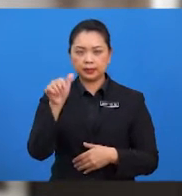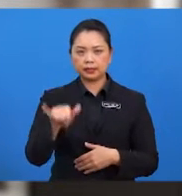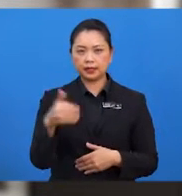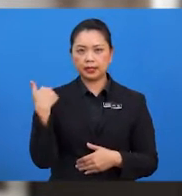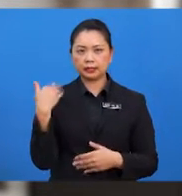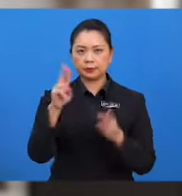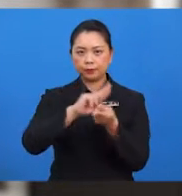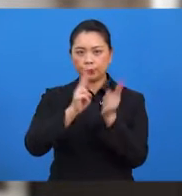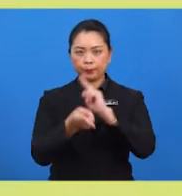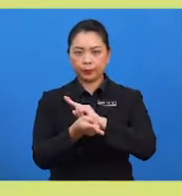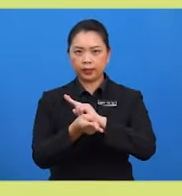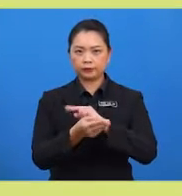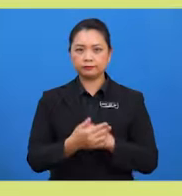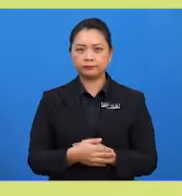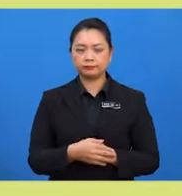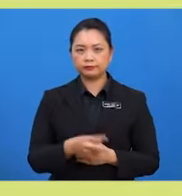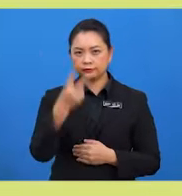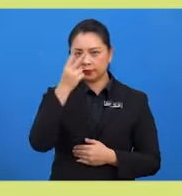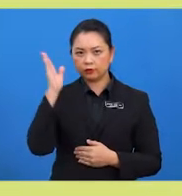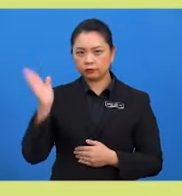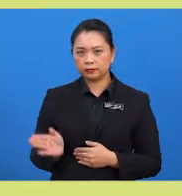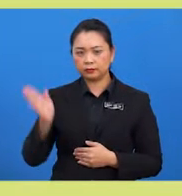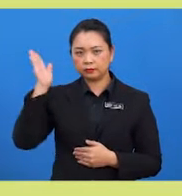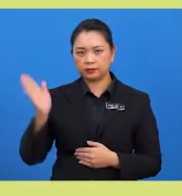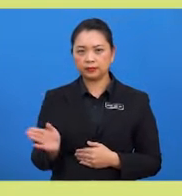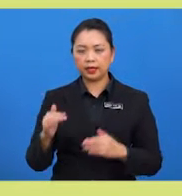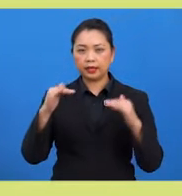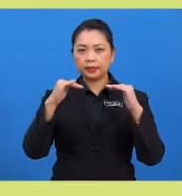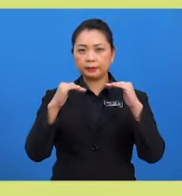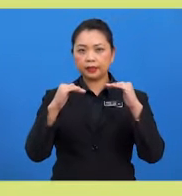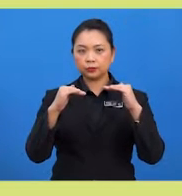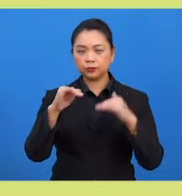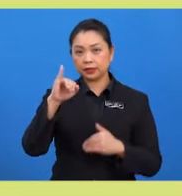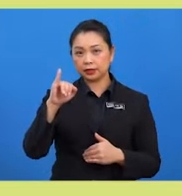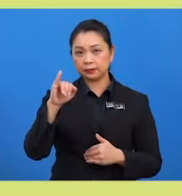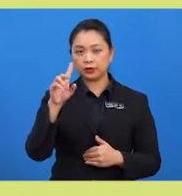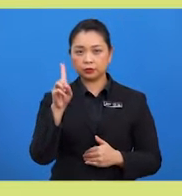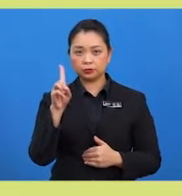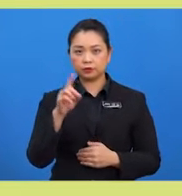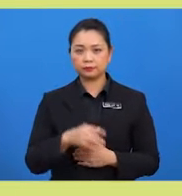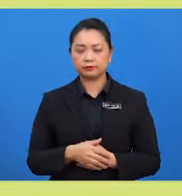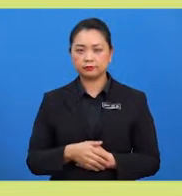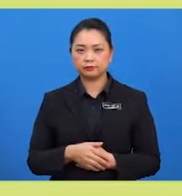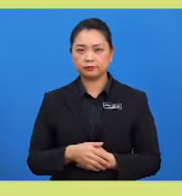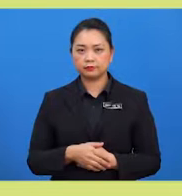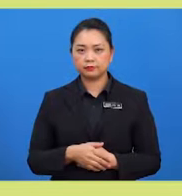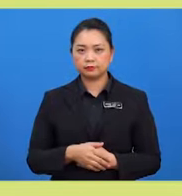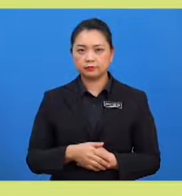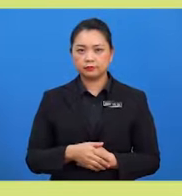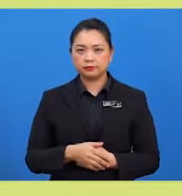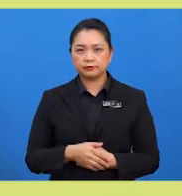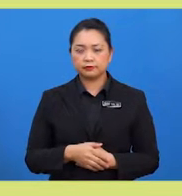ada perubahan. Imbangan duga pada 31 Julai 2020 adalah seperti soalan